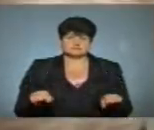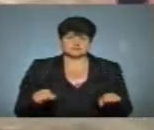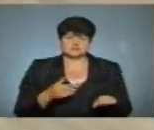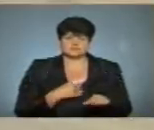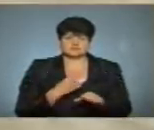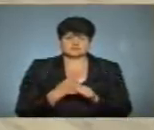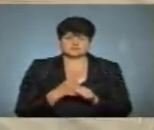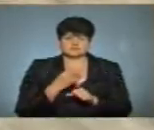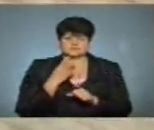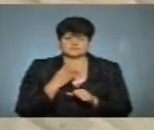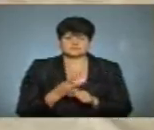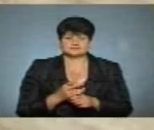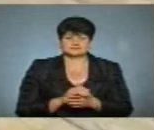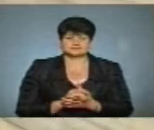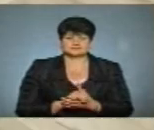зроблю.